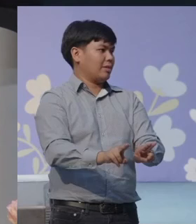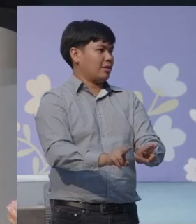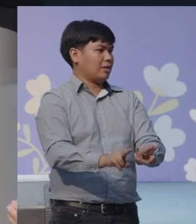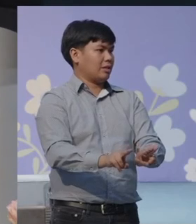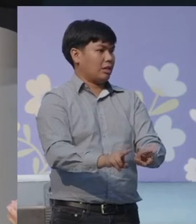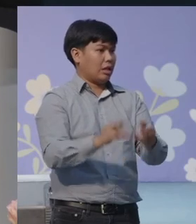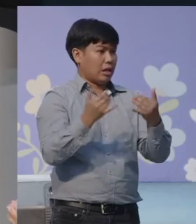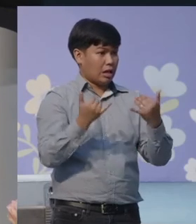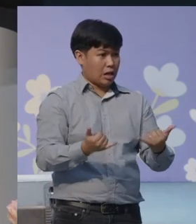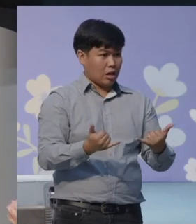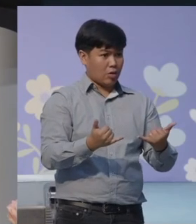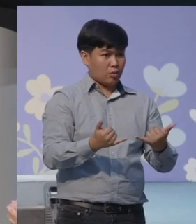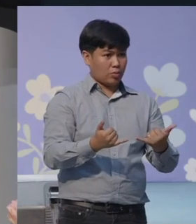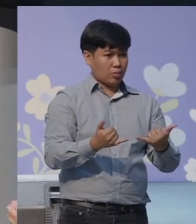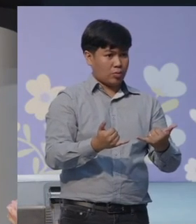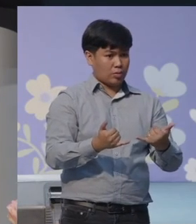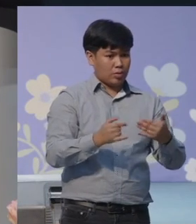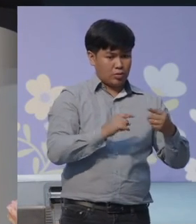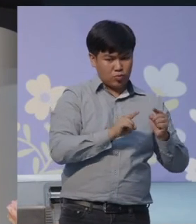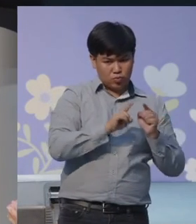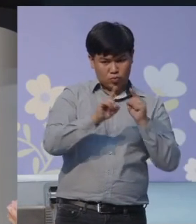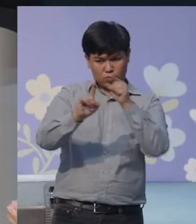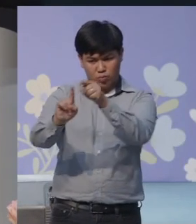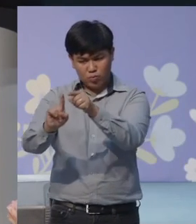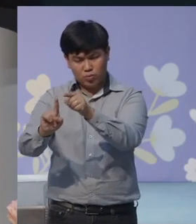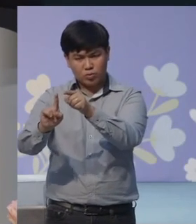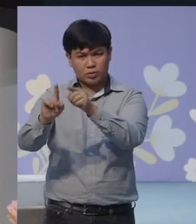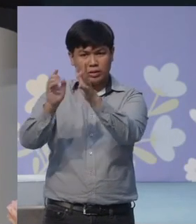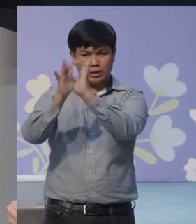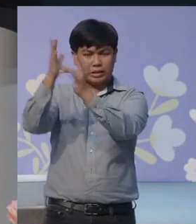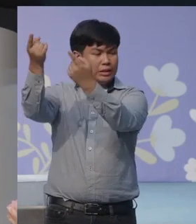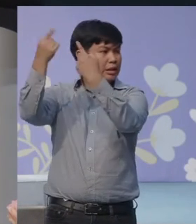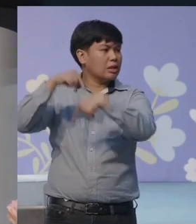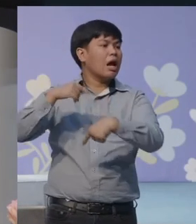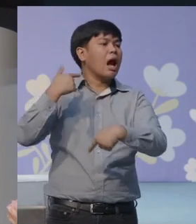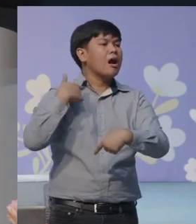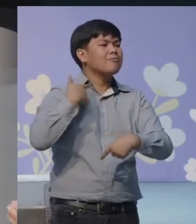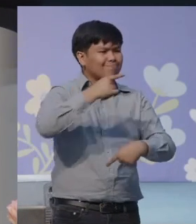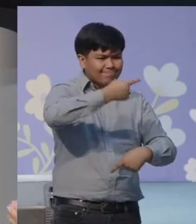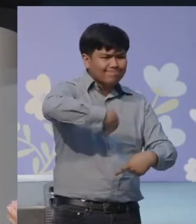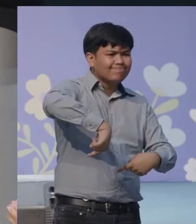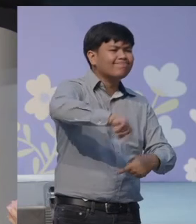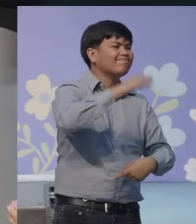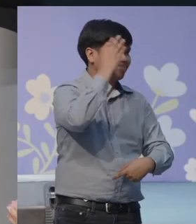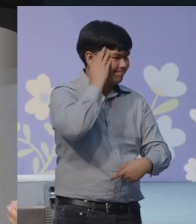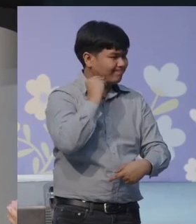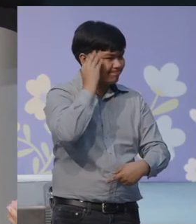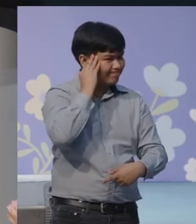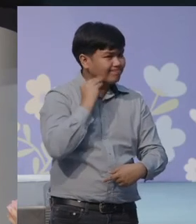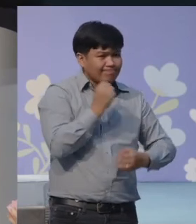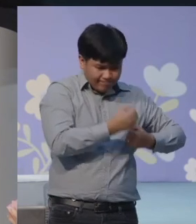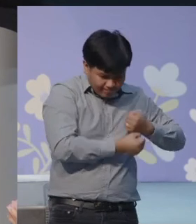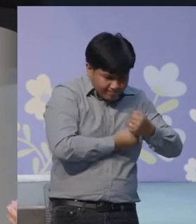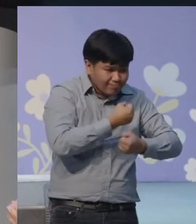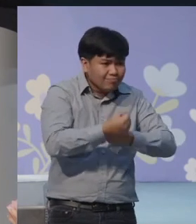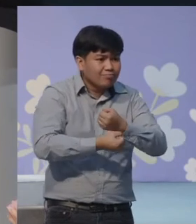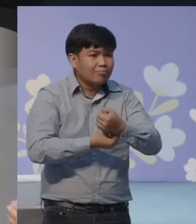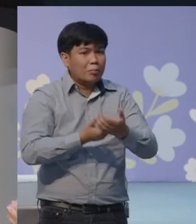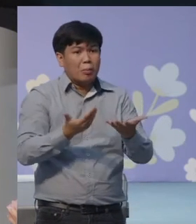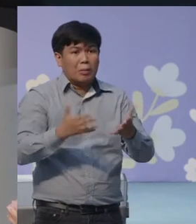Between now and then, marami tayong pagdadaanan. Marahil mas mahirap pa sa pinagdaanan ni